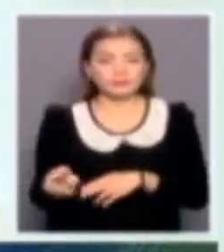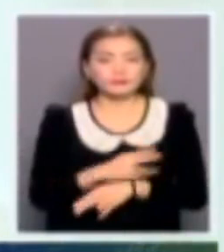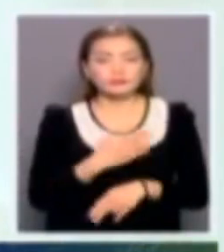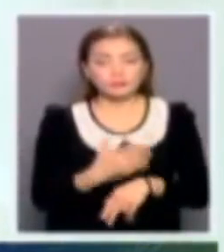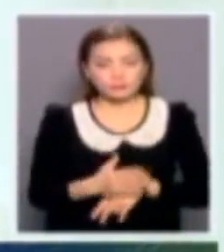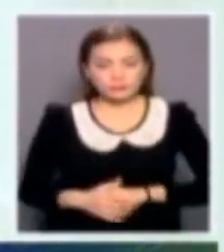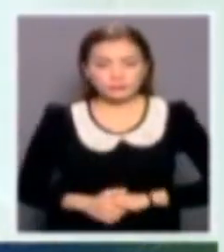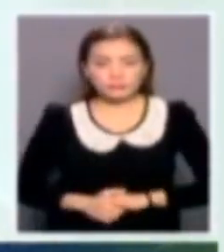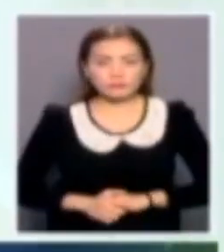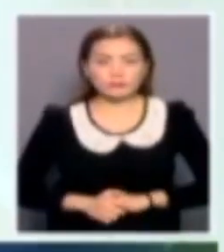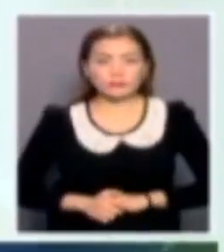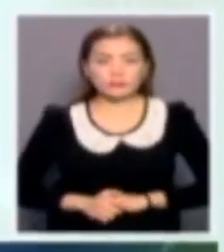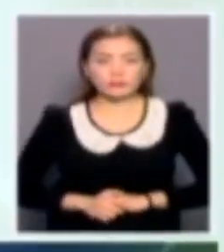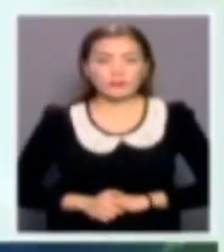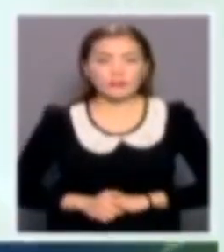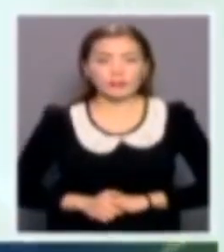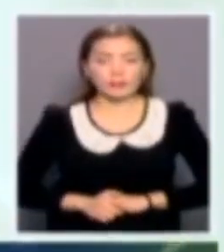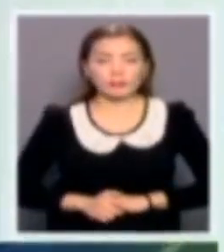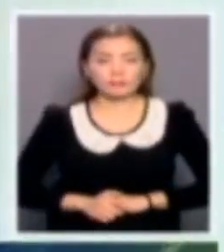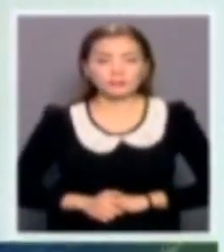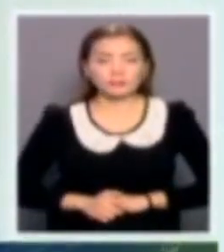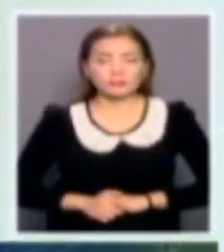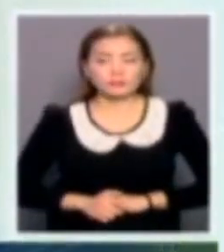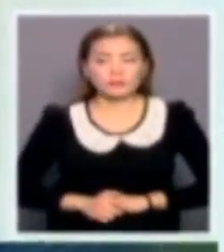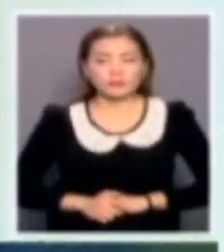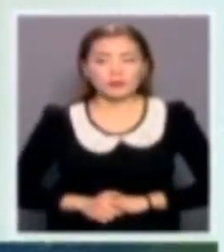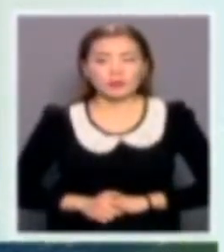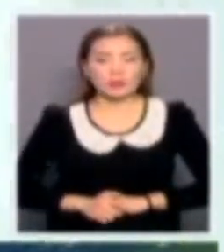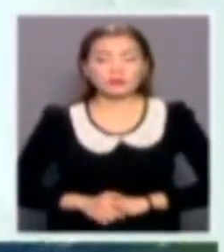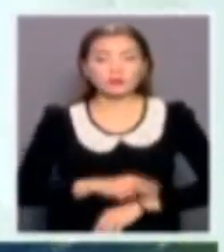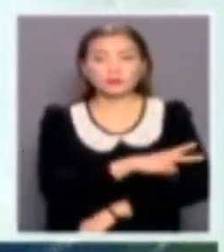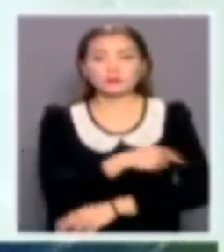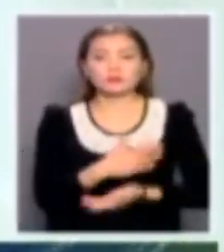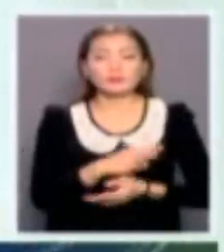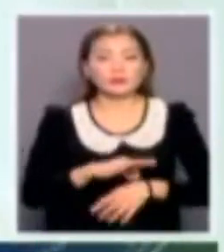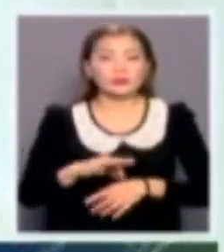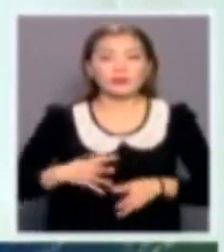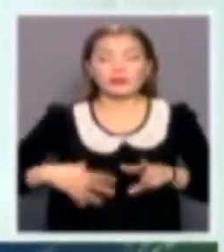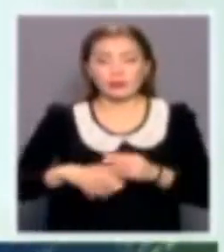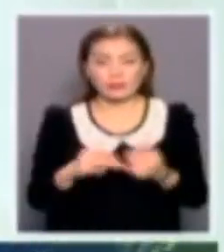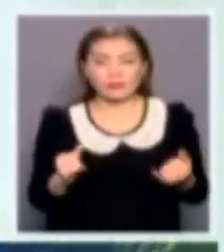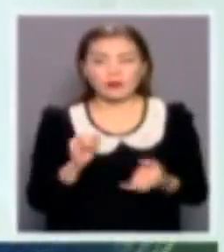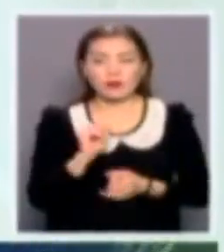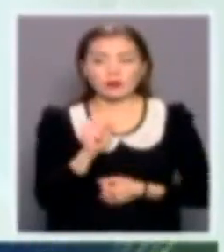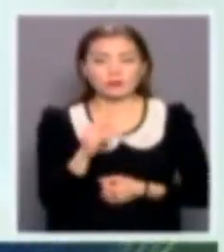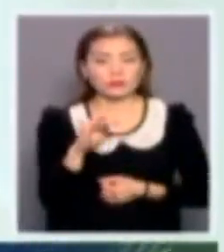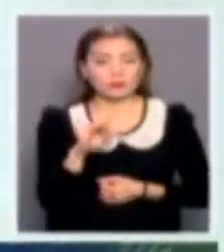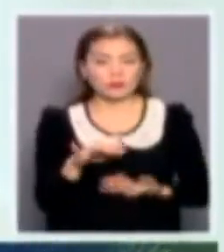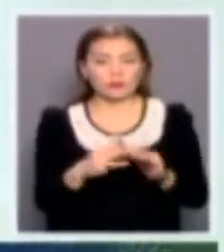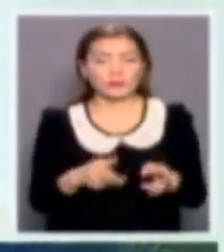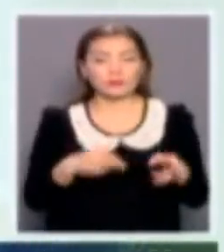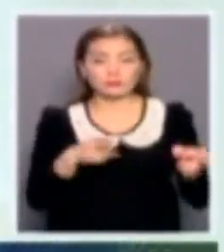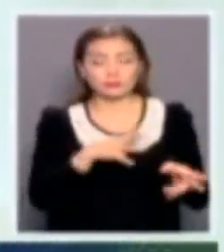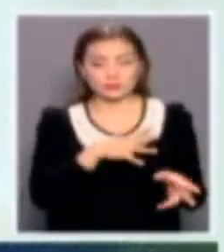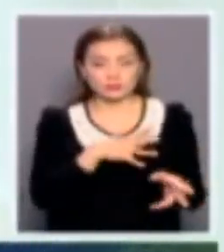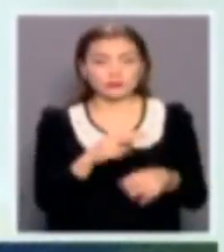жабдықталған, керекті күндізгі ауруханасы бар. Егер де бұрын науқастардың бәрі Ақжар селосына барып, сол